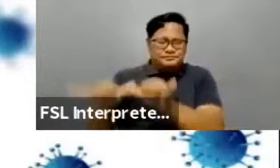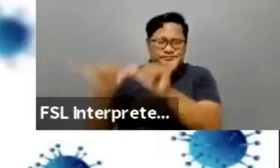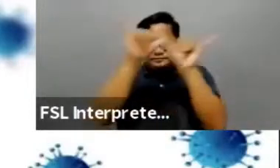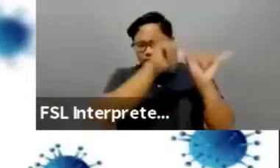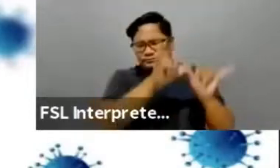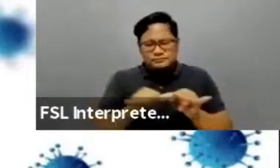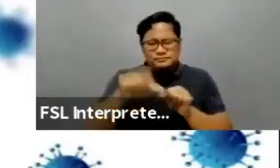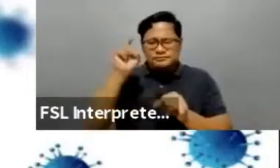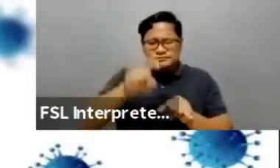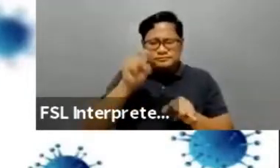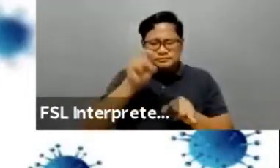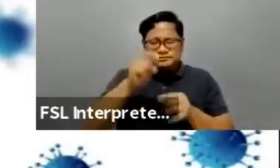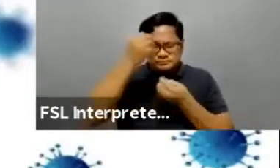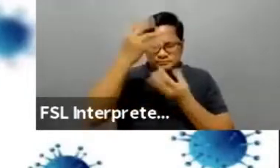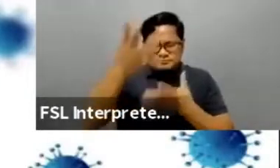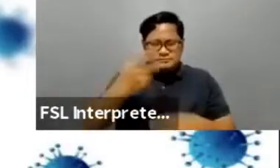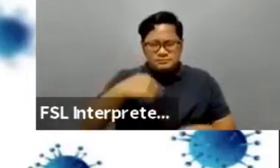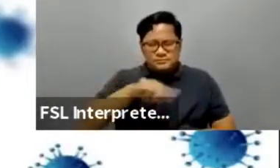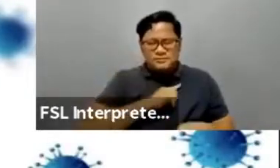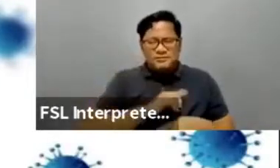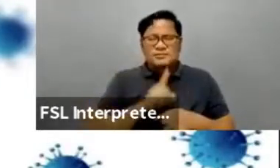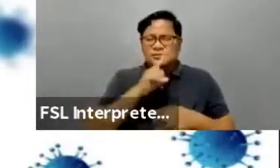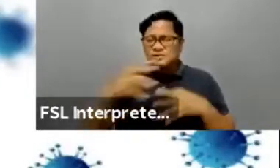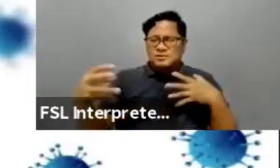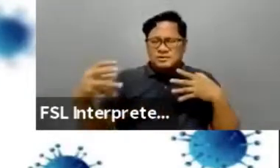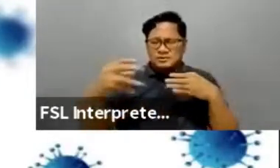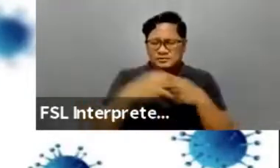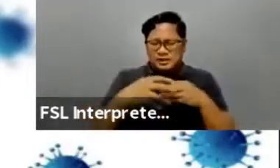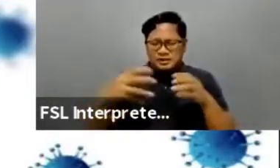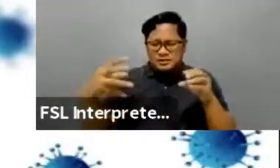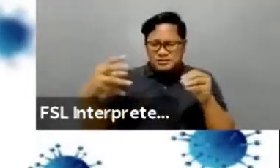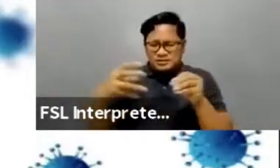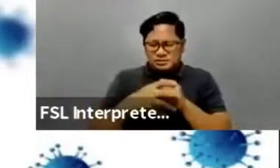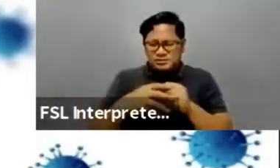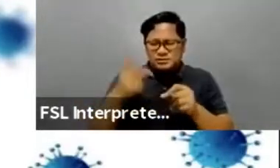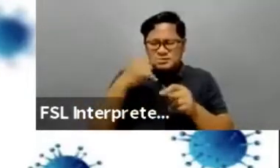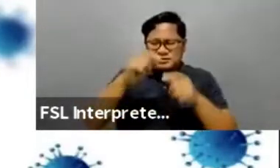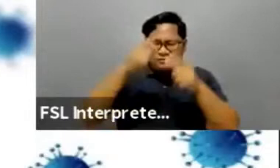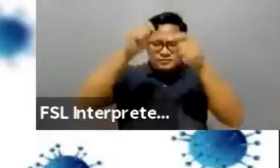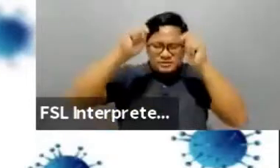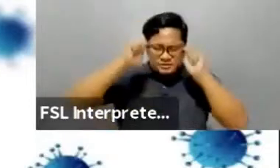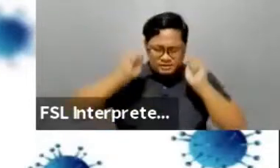sa atin. Diba? Yung pagsusuot ng face mask at face shield,